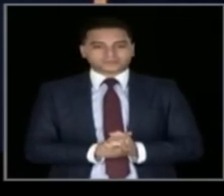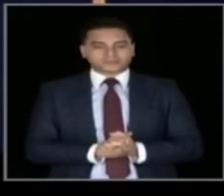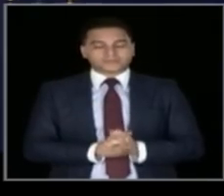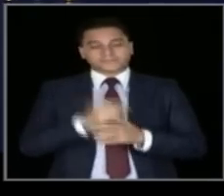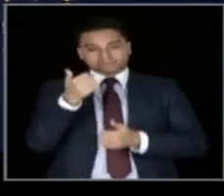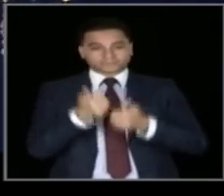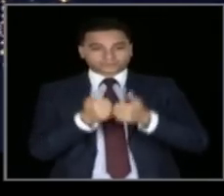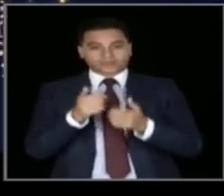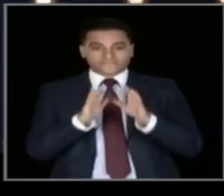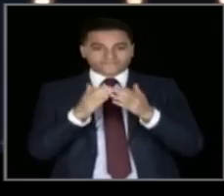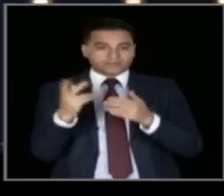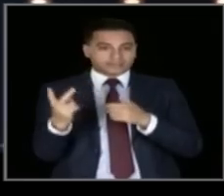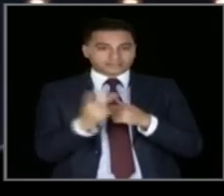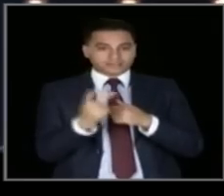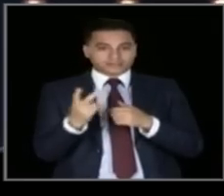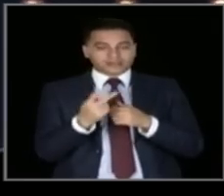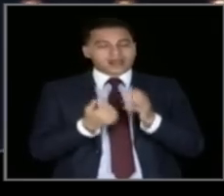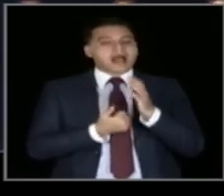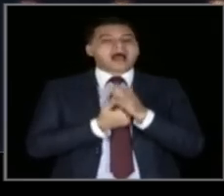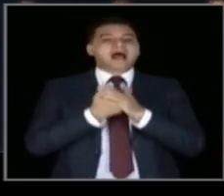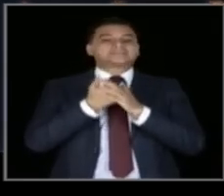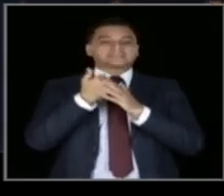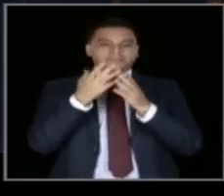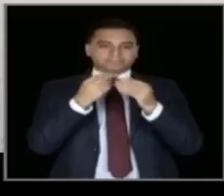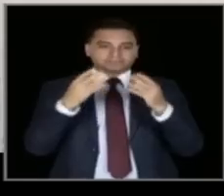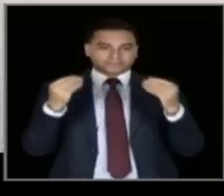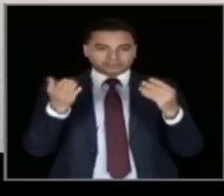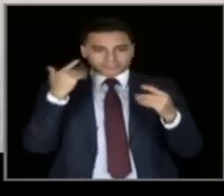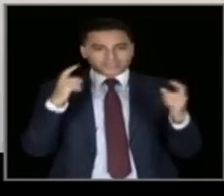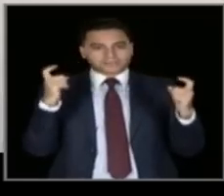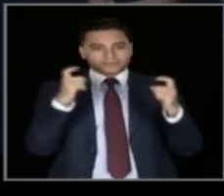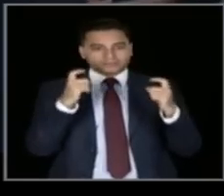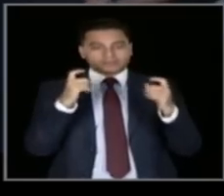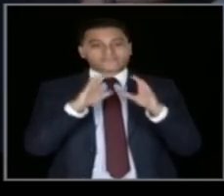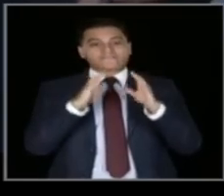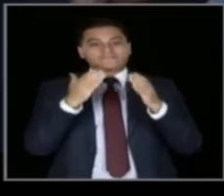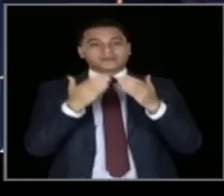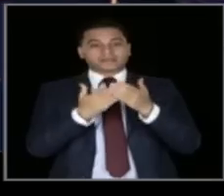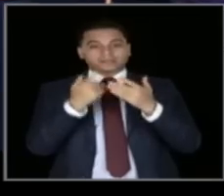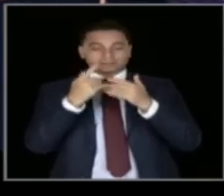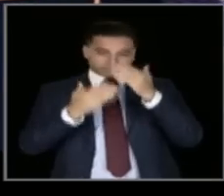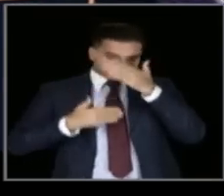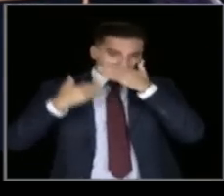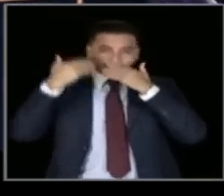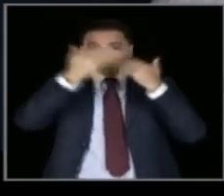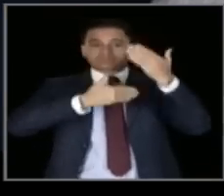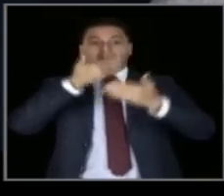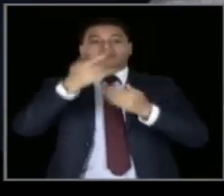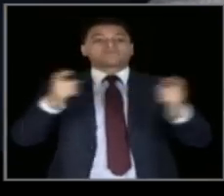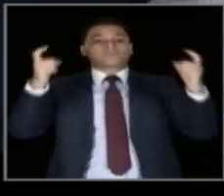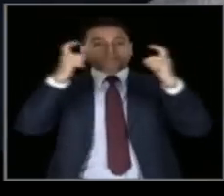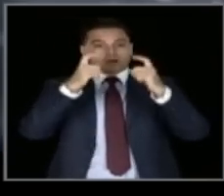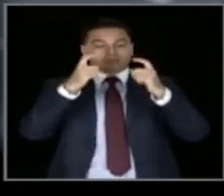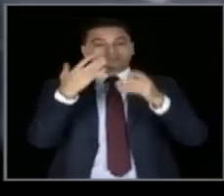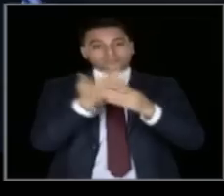مستوى الفريقين النهاردة أحسن بكتير من الماتشات اللي فاتت. الإكسوس رجعوا تاني في المباراة وخطفوا 25